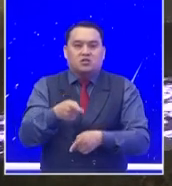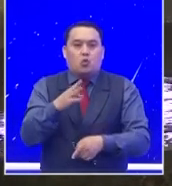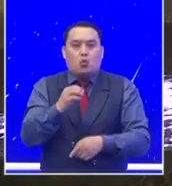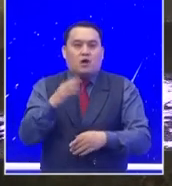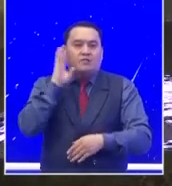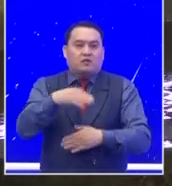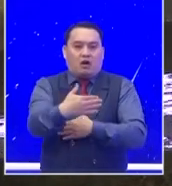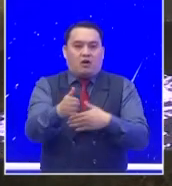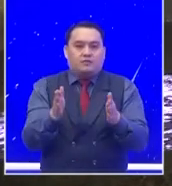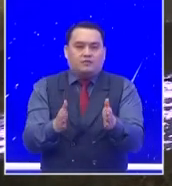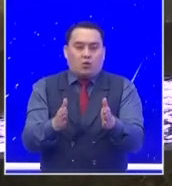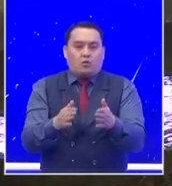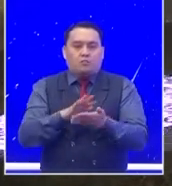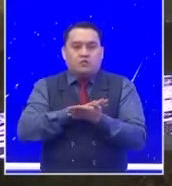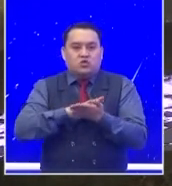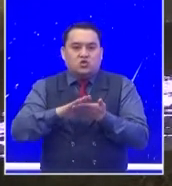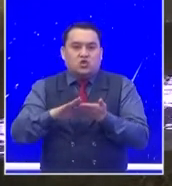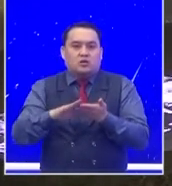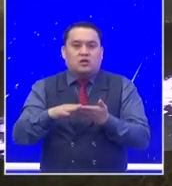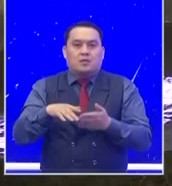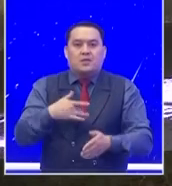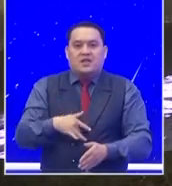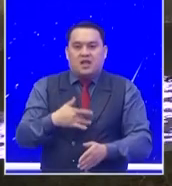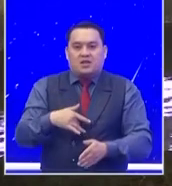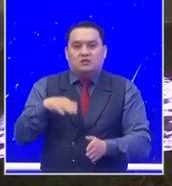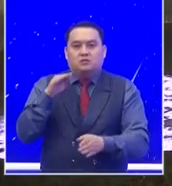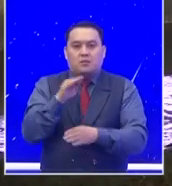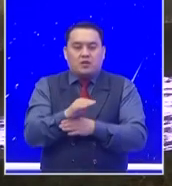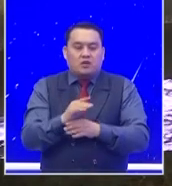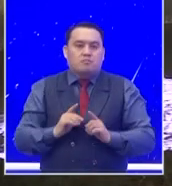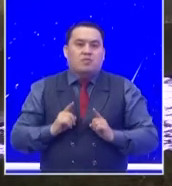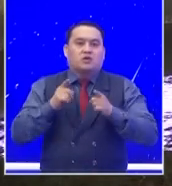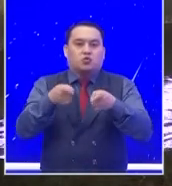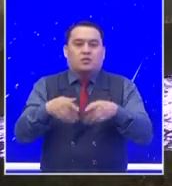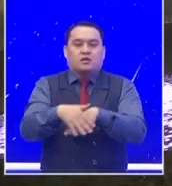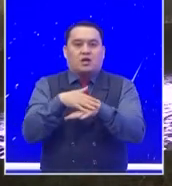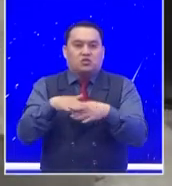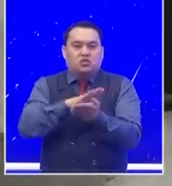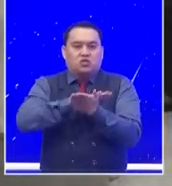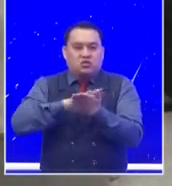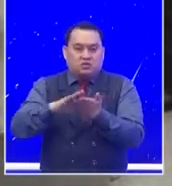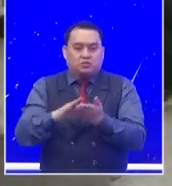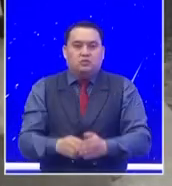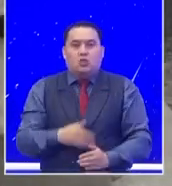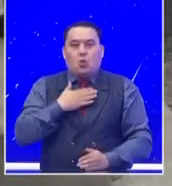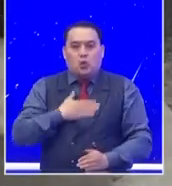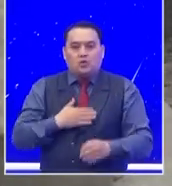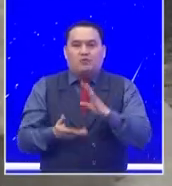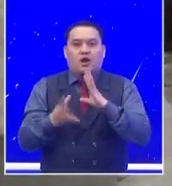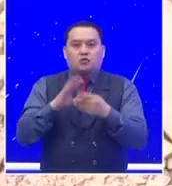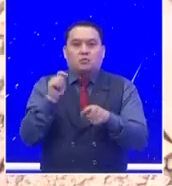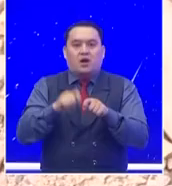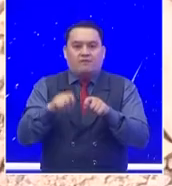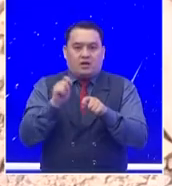водохранилище там вода проходит очистку минералами и в целом оттуда поступая для населения чистой удовлетворившись результатами